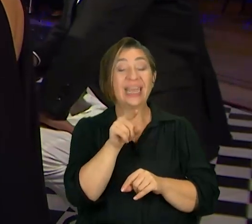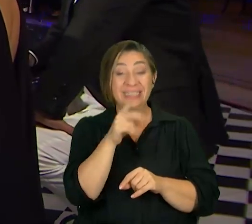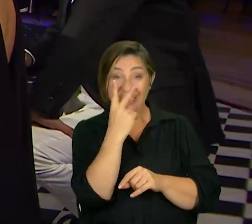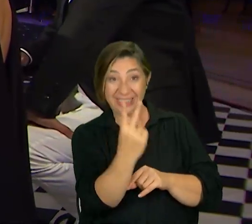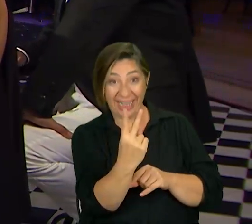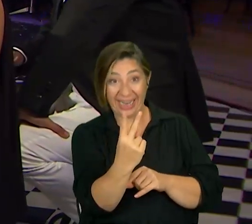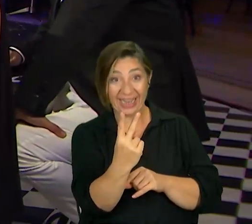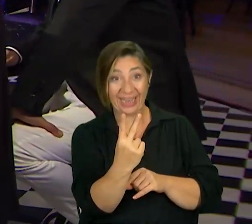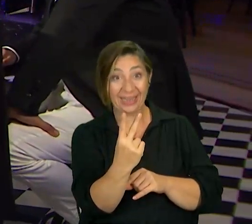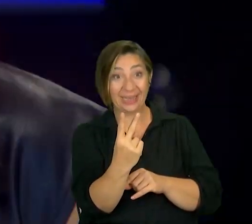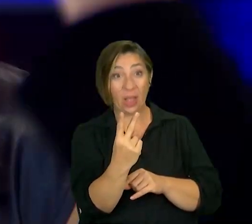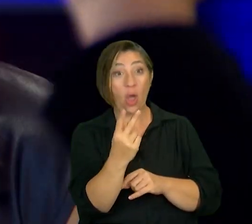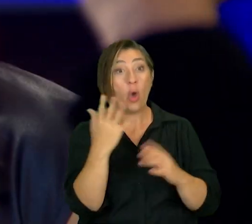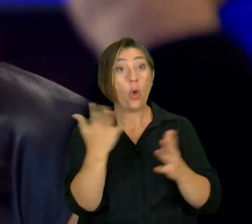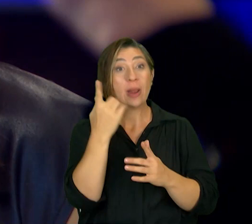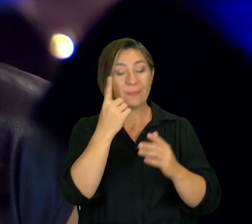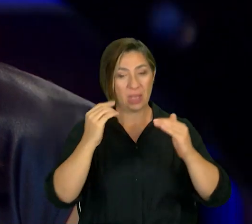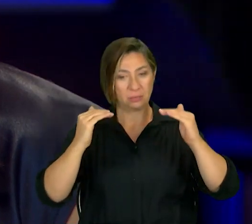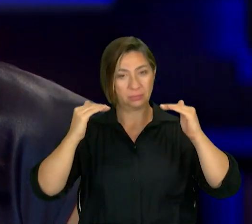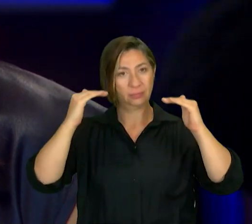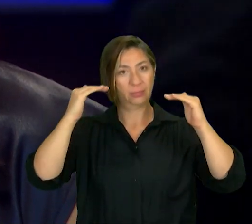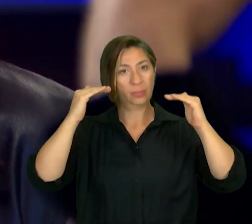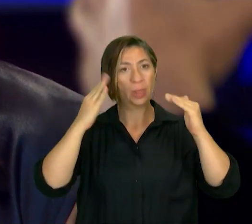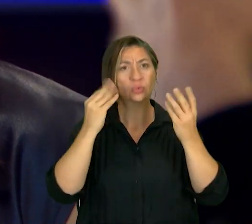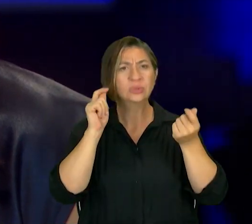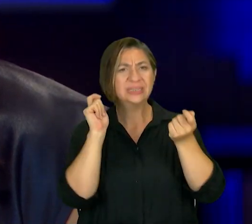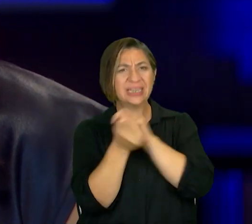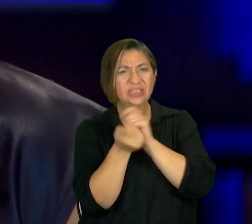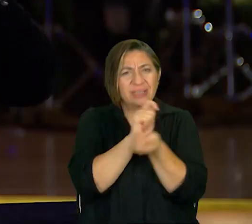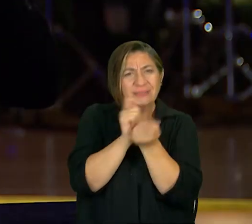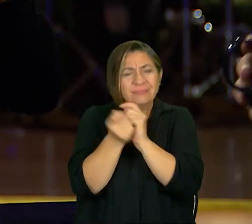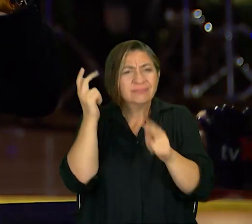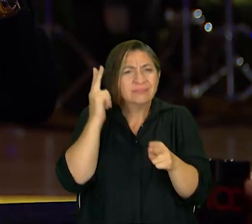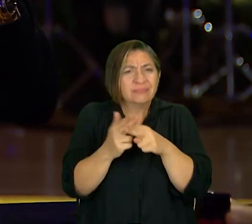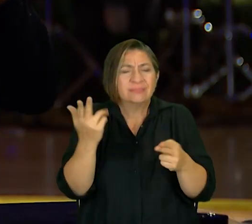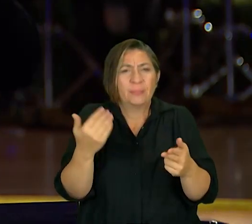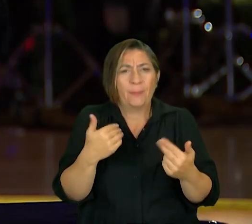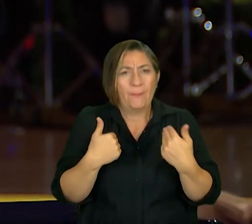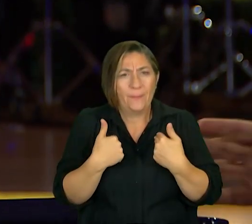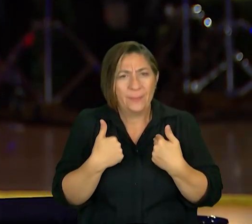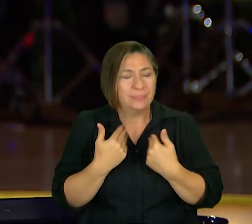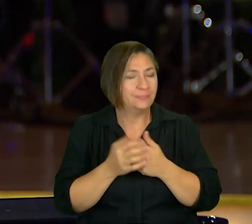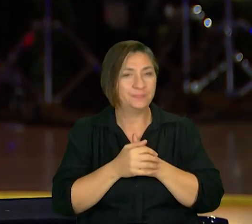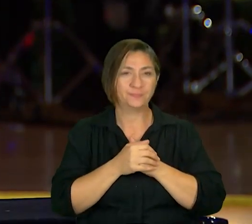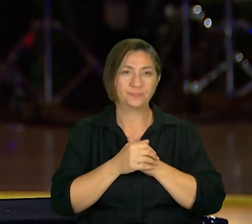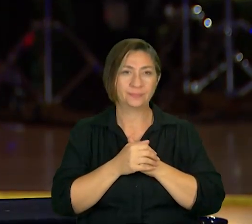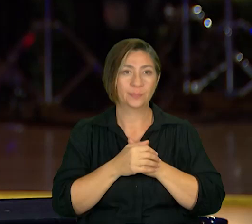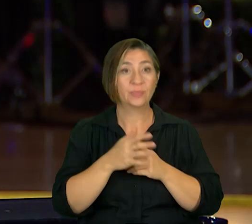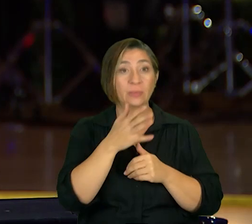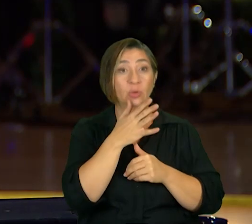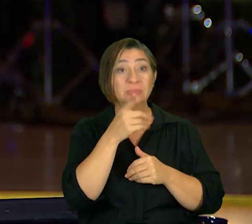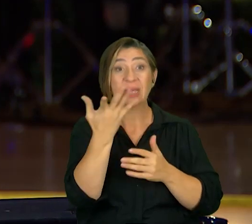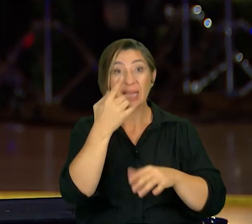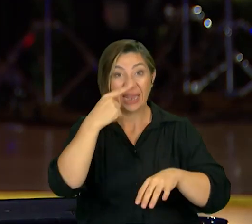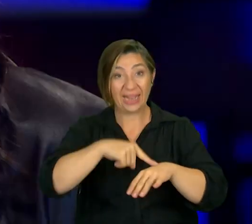seni öyle bir yerdesin ki o kadar değişken durumlardasın ki ben biliyorsun sana ne